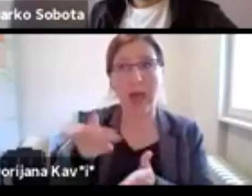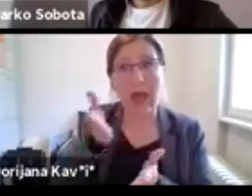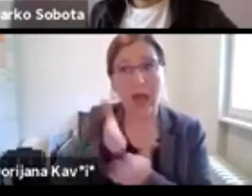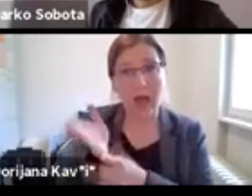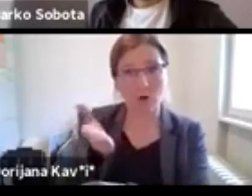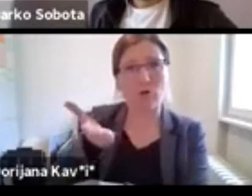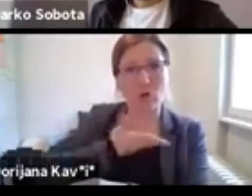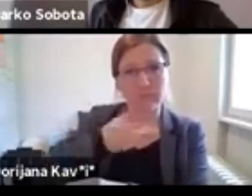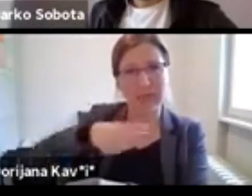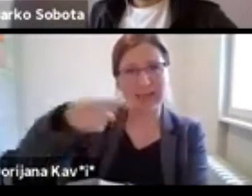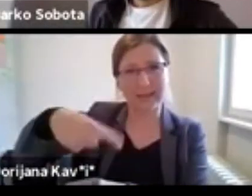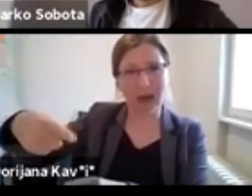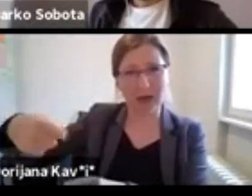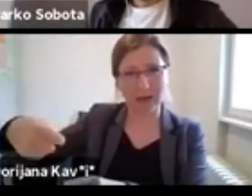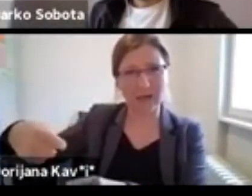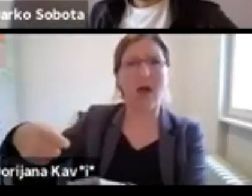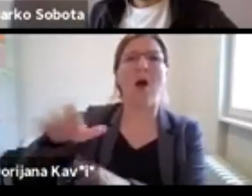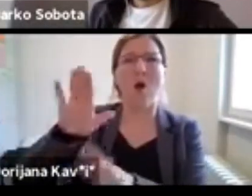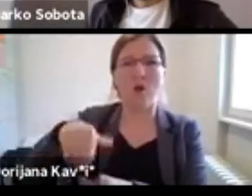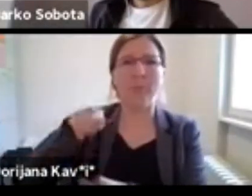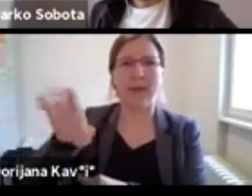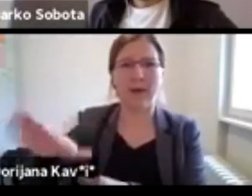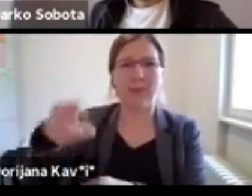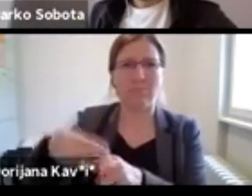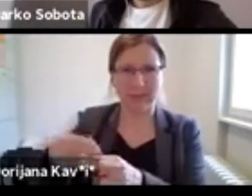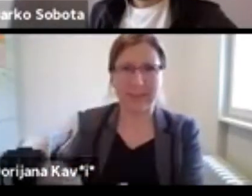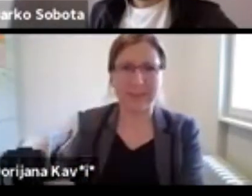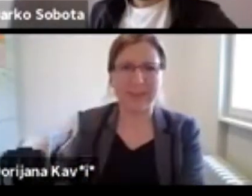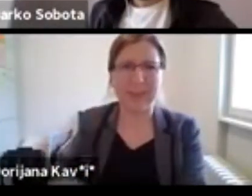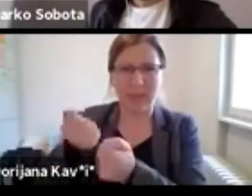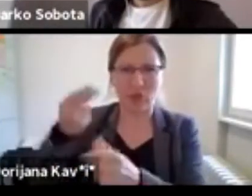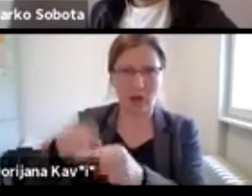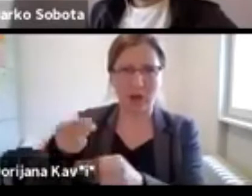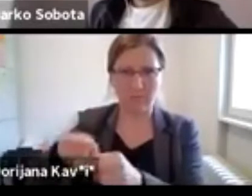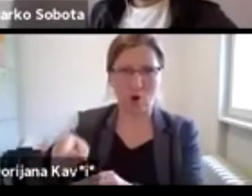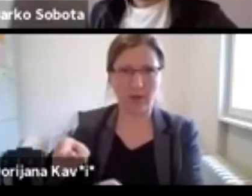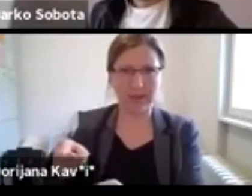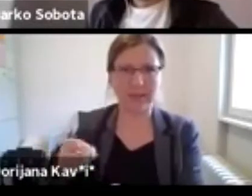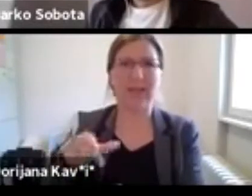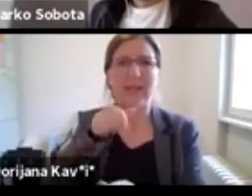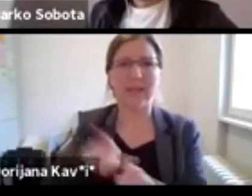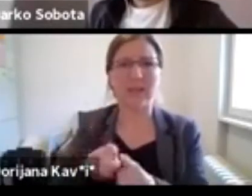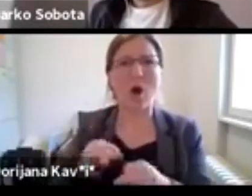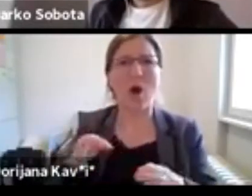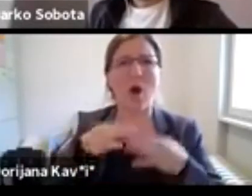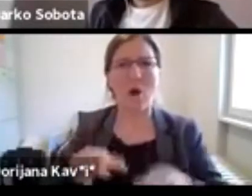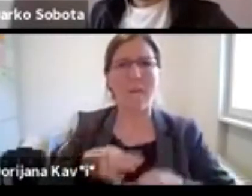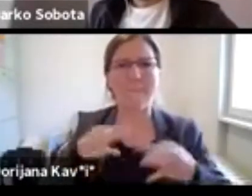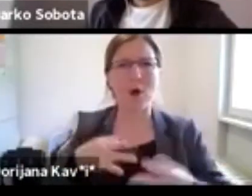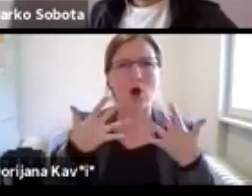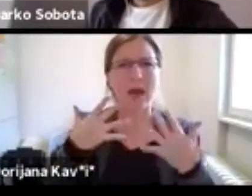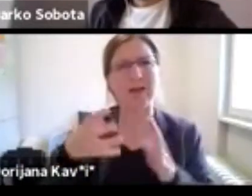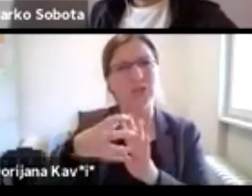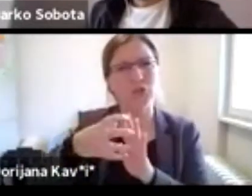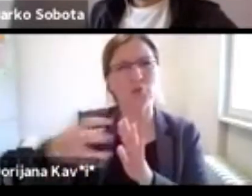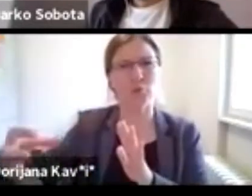zaraze, njihova klinička slika je teža, a samim tim i oporavak puno duže